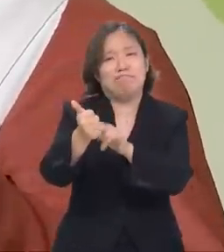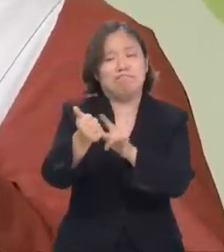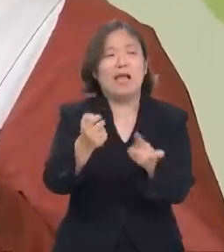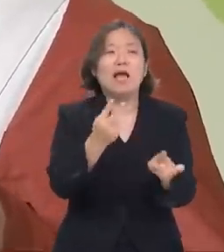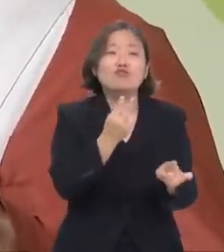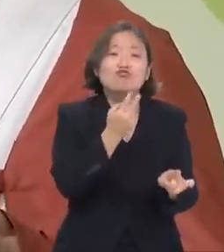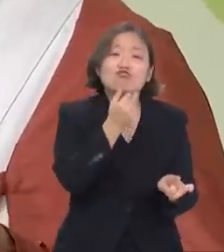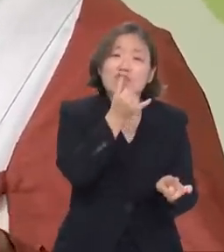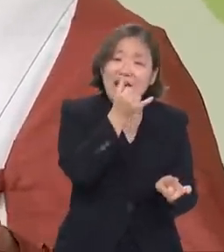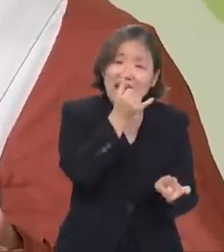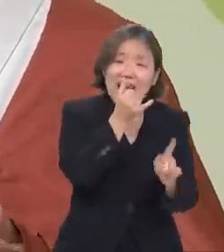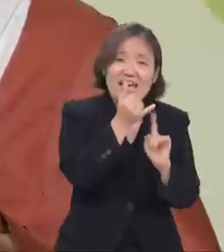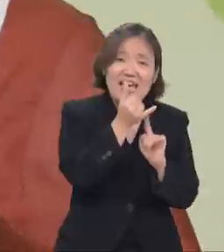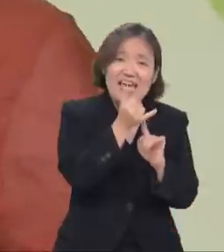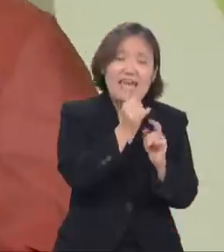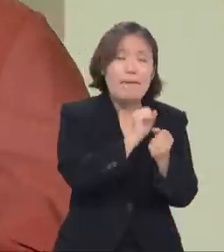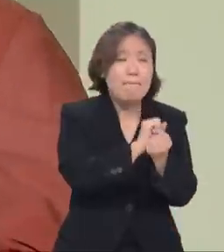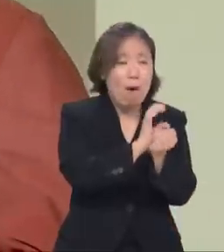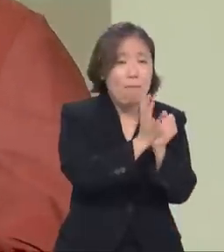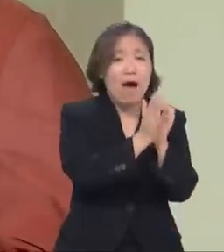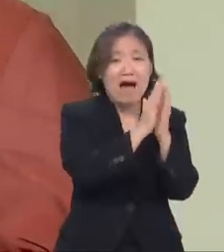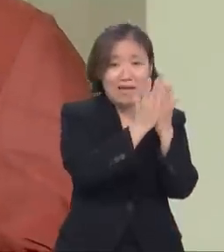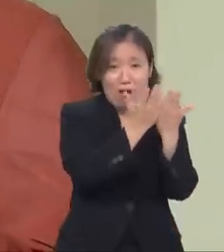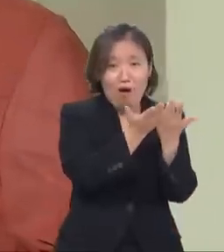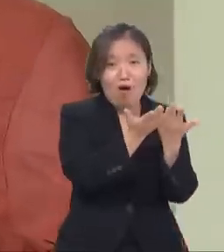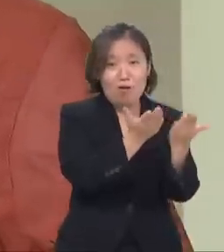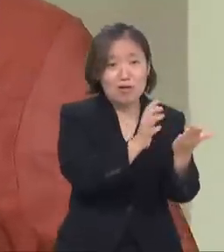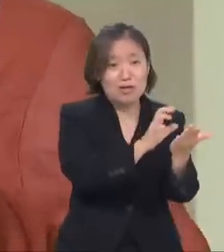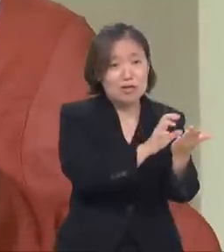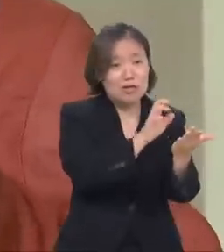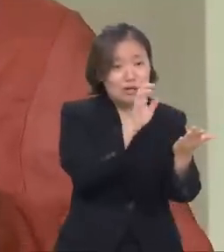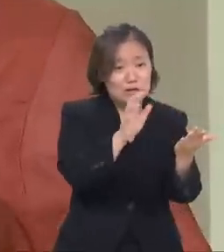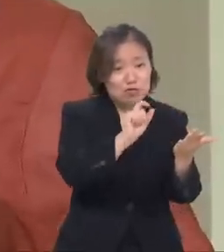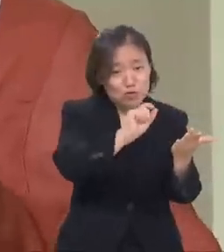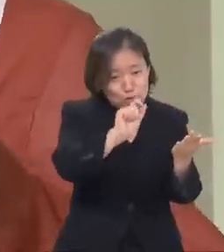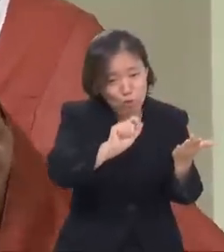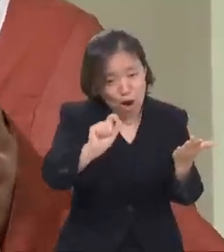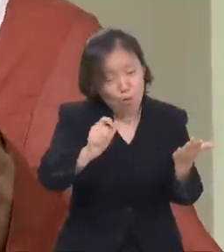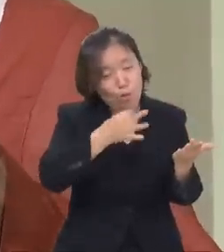혹 중생이 이에 법화경을 수지하고